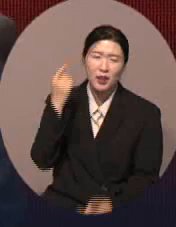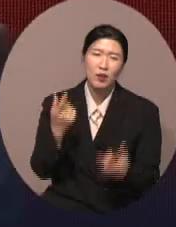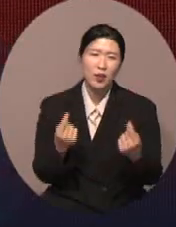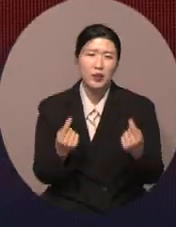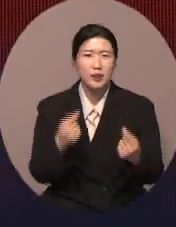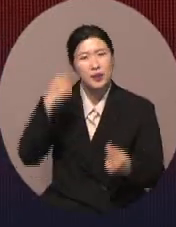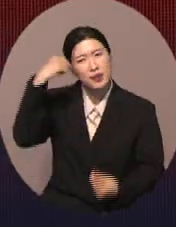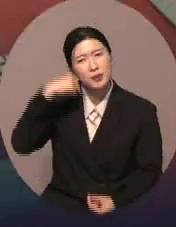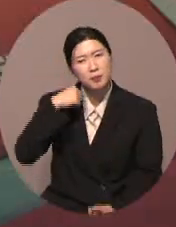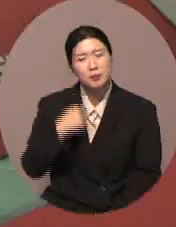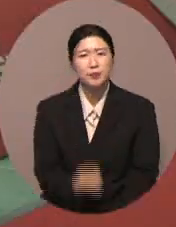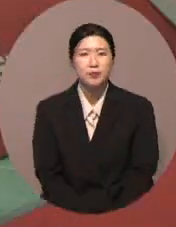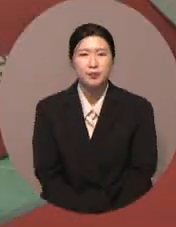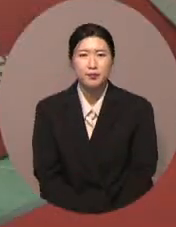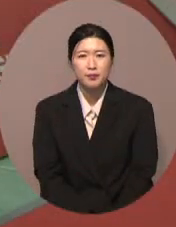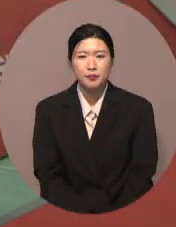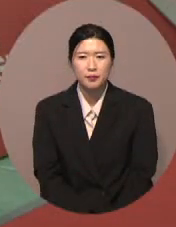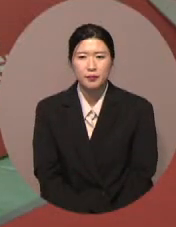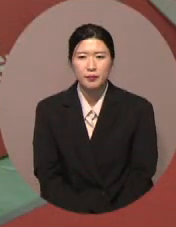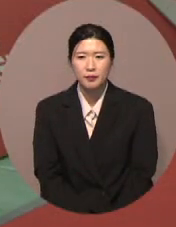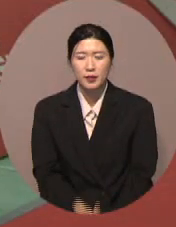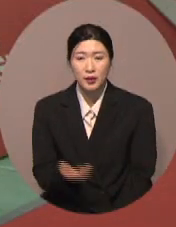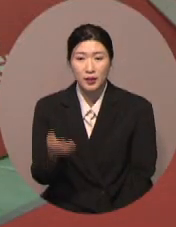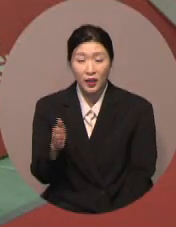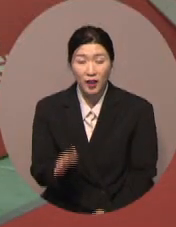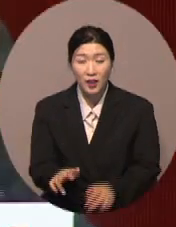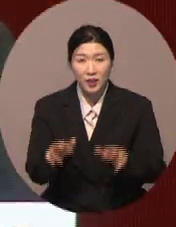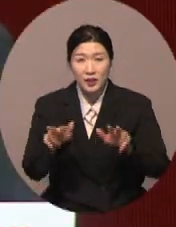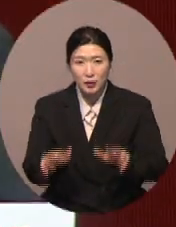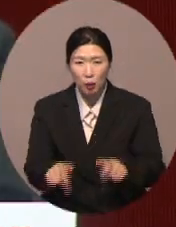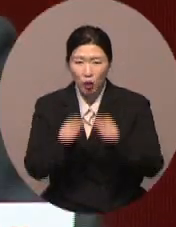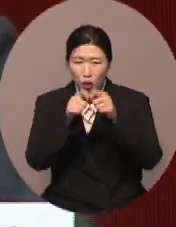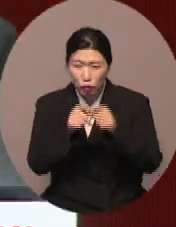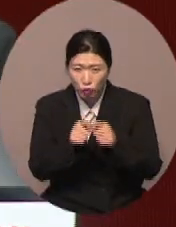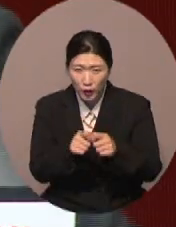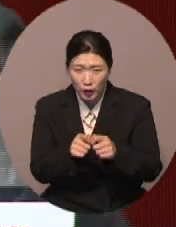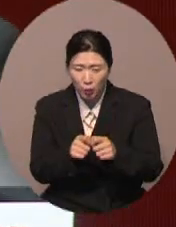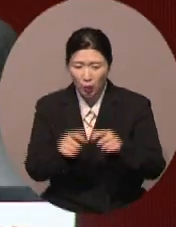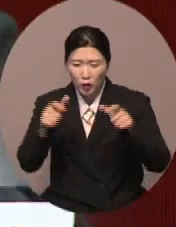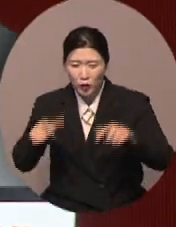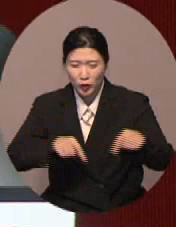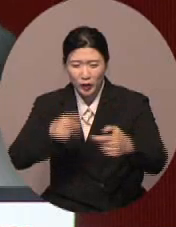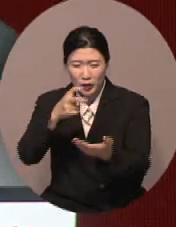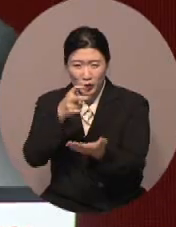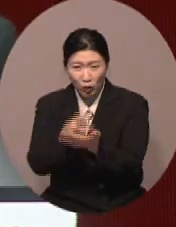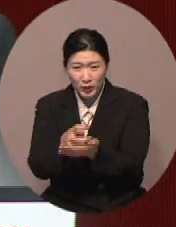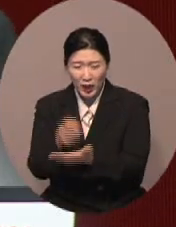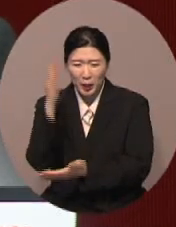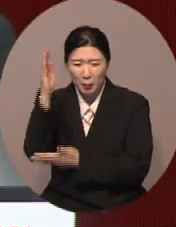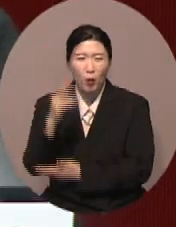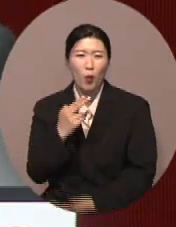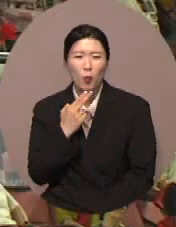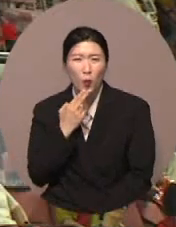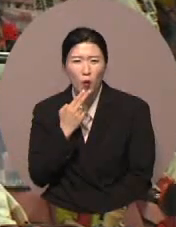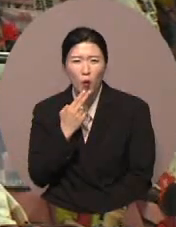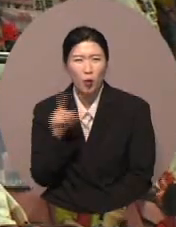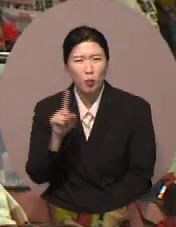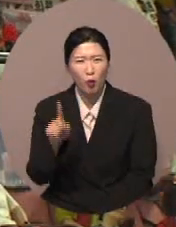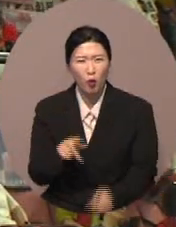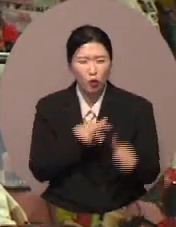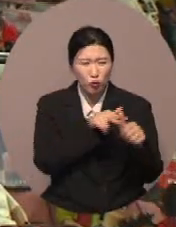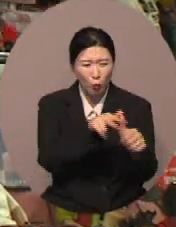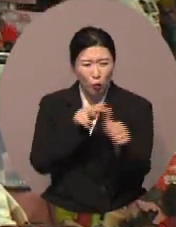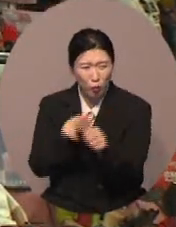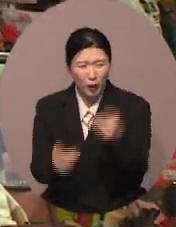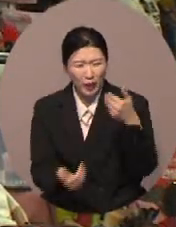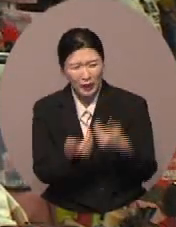것은 아닌지. 하지만 일부 후보들은 구체적인 지역 현안이나 정책보다 전당대회 내내 이어져온 내부